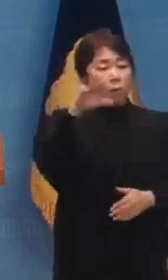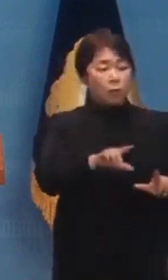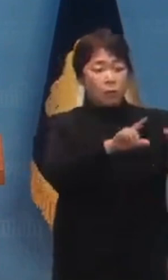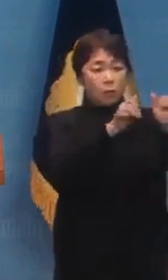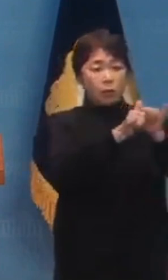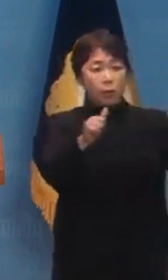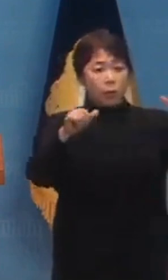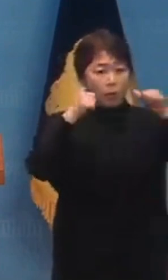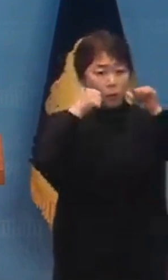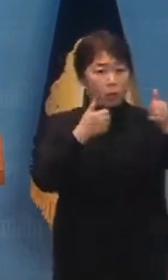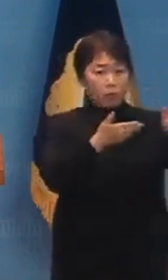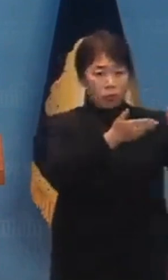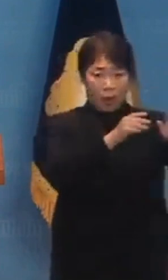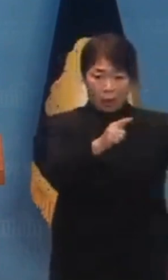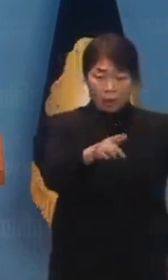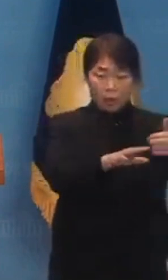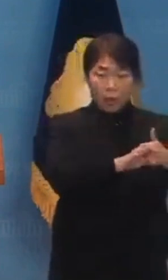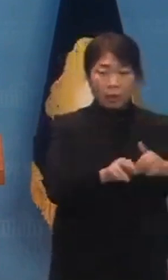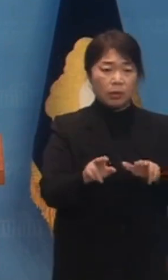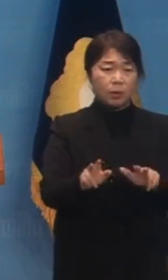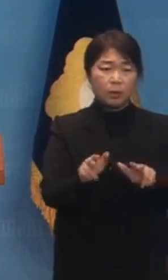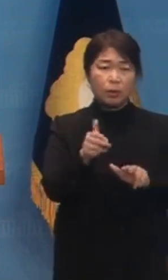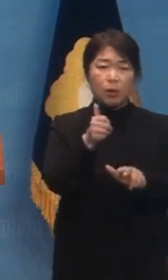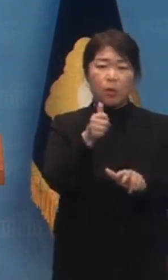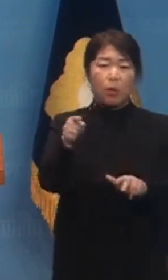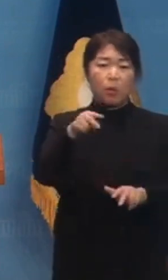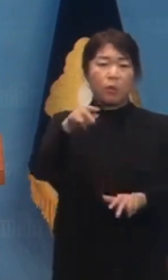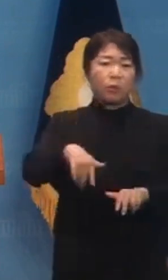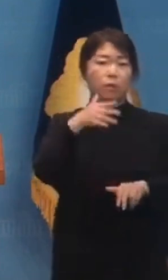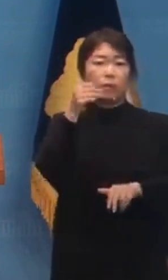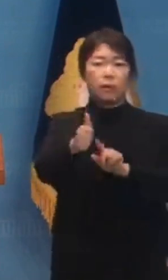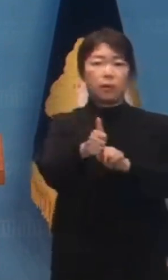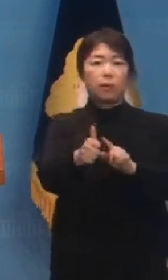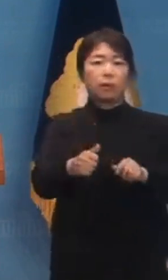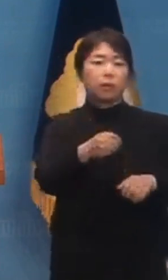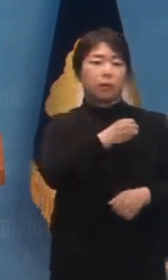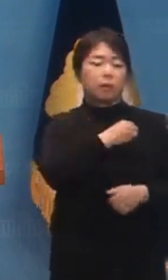당장 허식 의장을 당에서 제명하십시오.